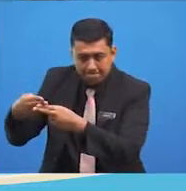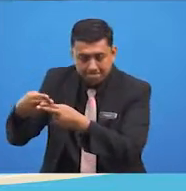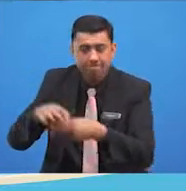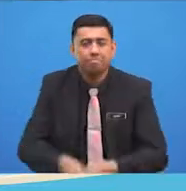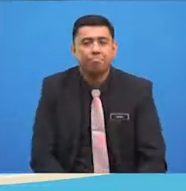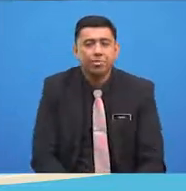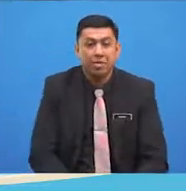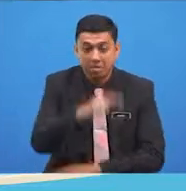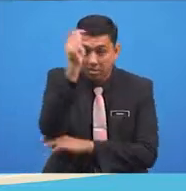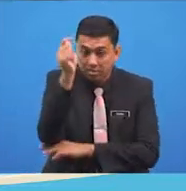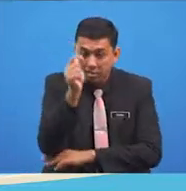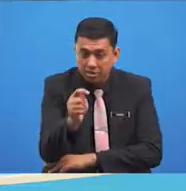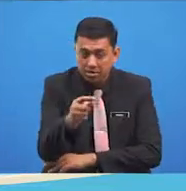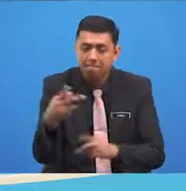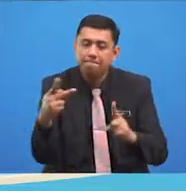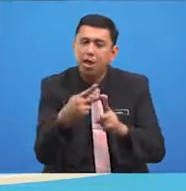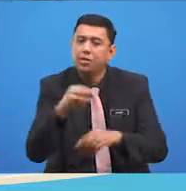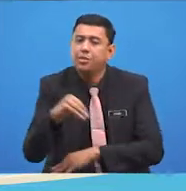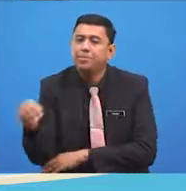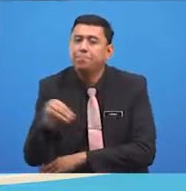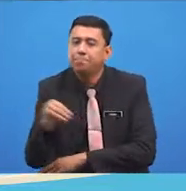Cikgu ingin bertanya kepada murid-murid,